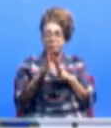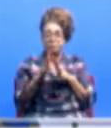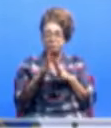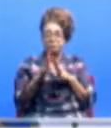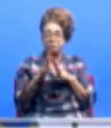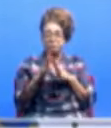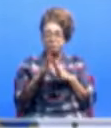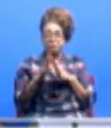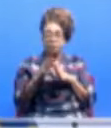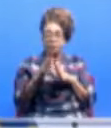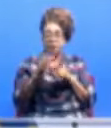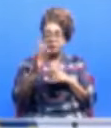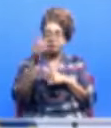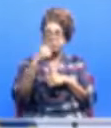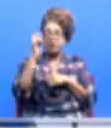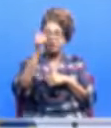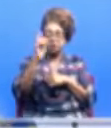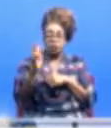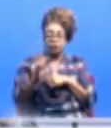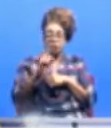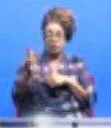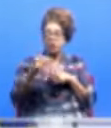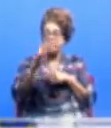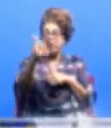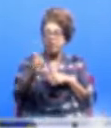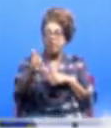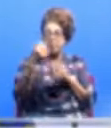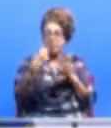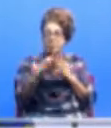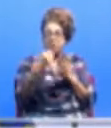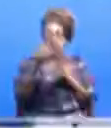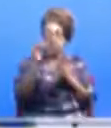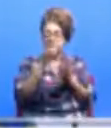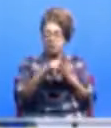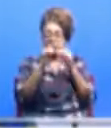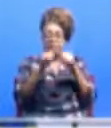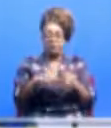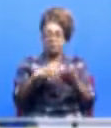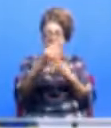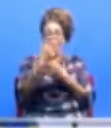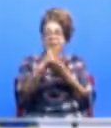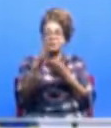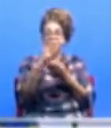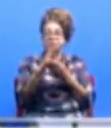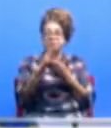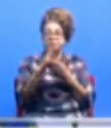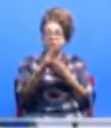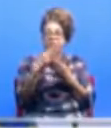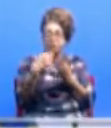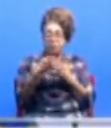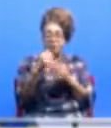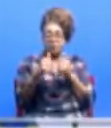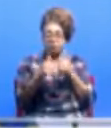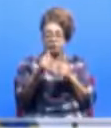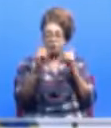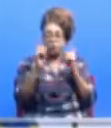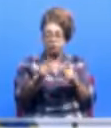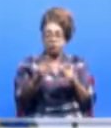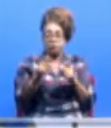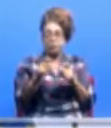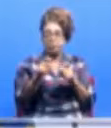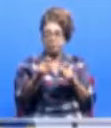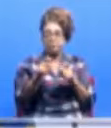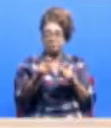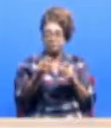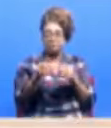Mwekundu wawapatie na wenzetu fedha za kuweza kulipa kodi kwa kiasi kile ambacho kinafaa. Wamepatiwa